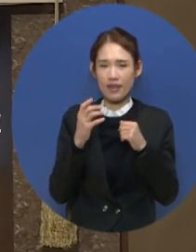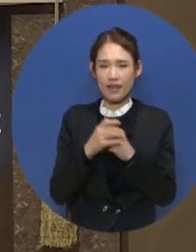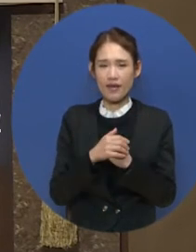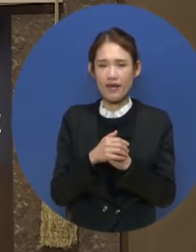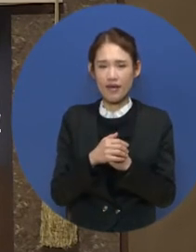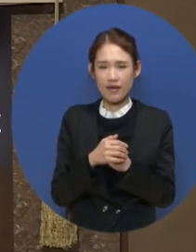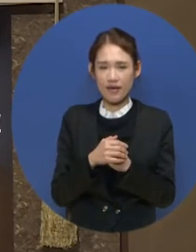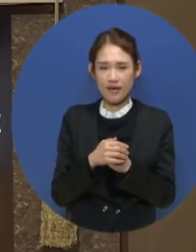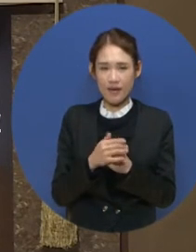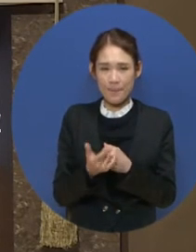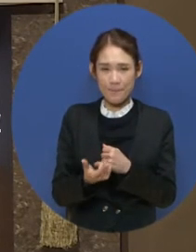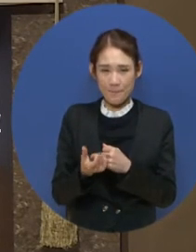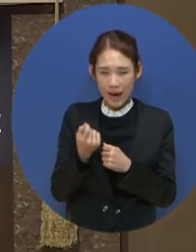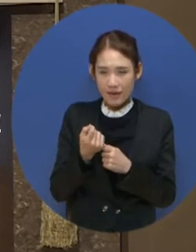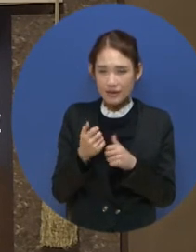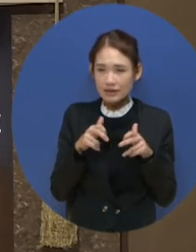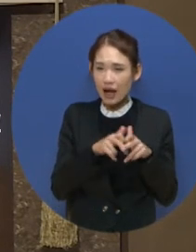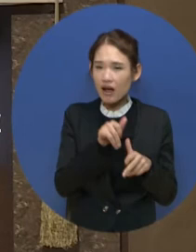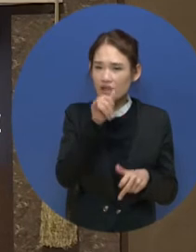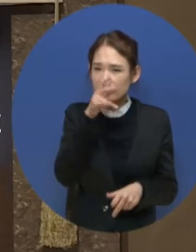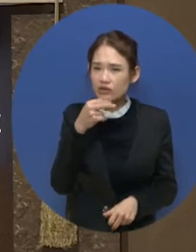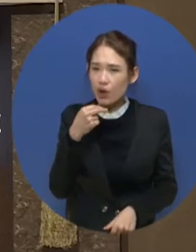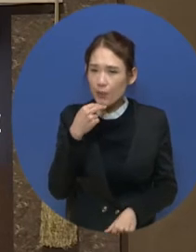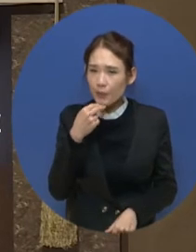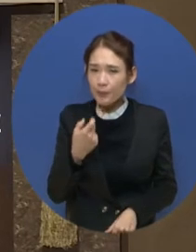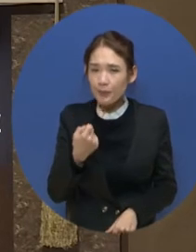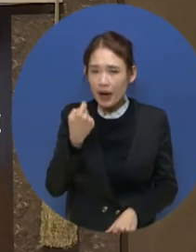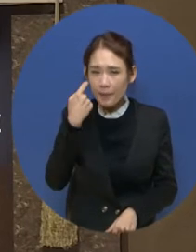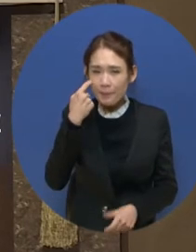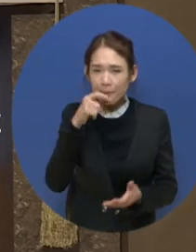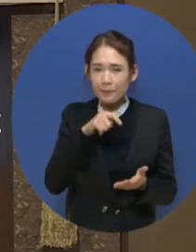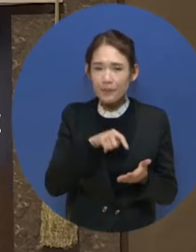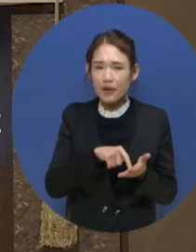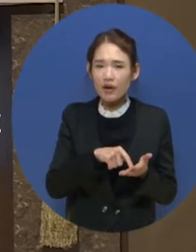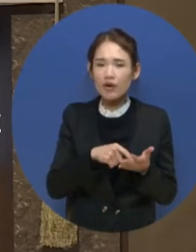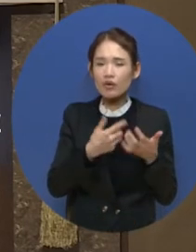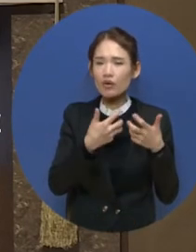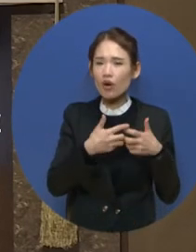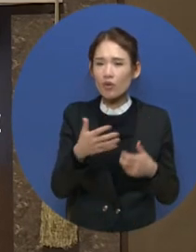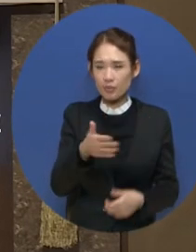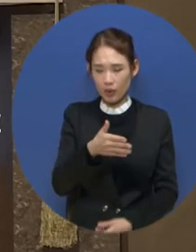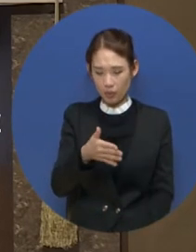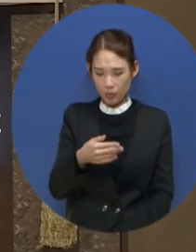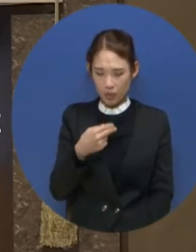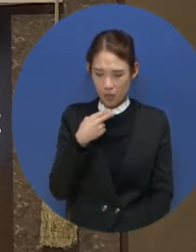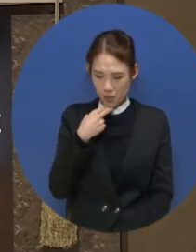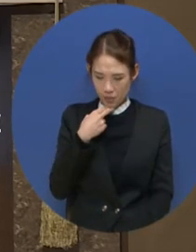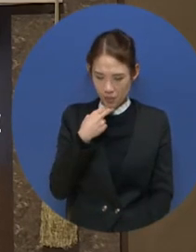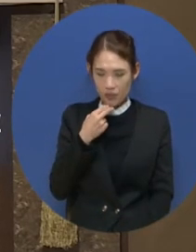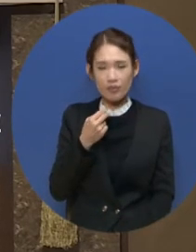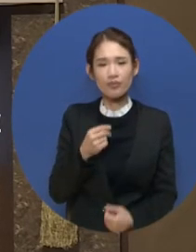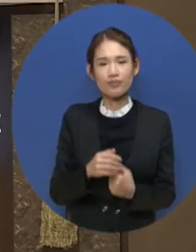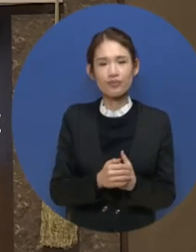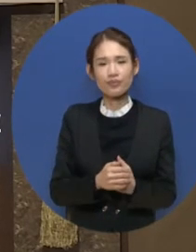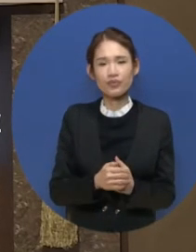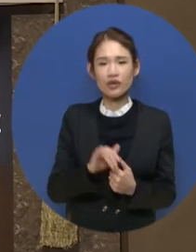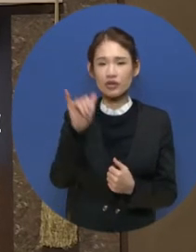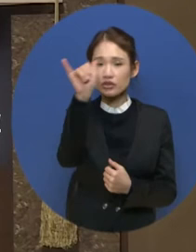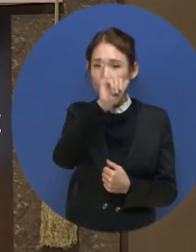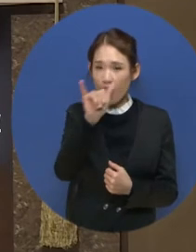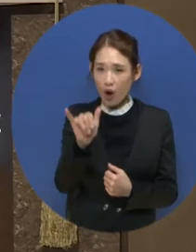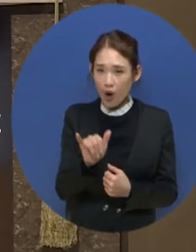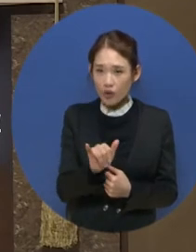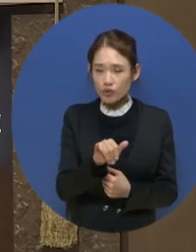조기에 장애가 있는지 없는지 이렇게 걸러내는 그런 보구 가 없었거든요 전국에 있는 소